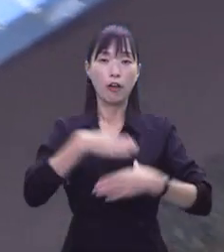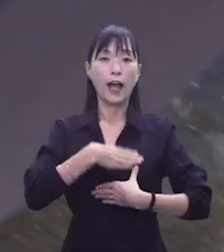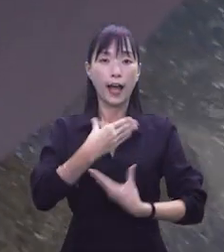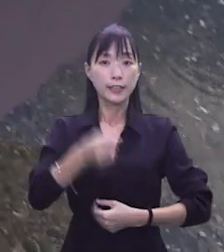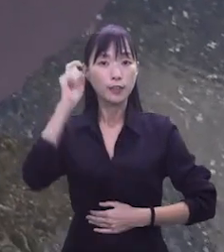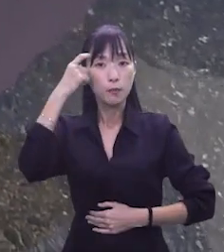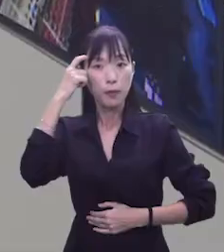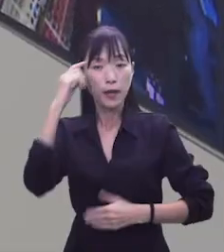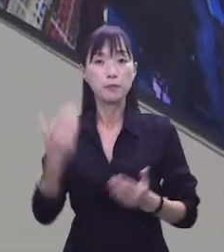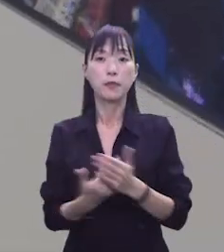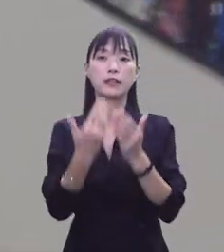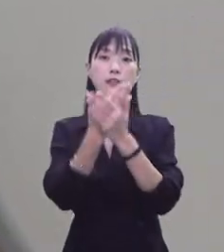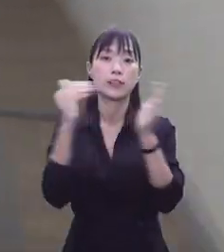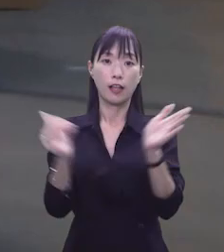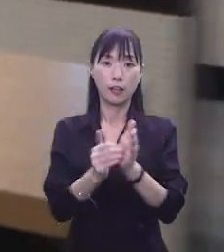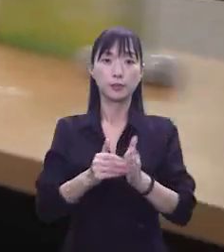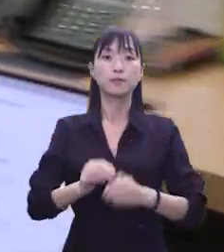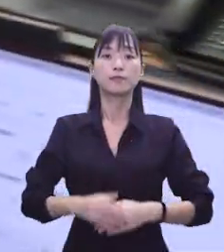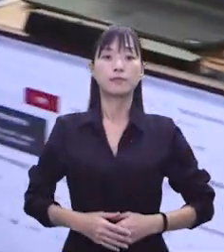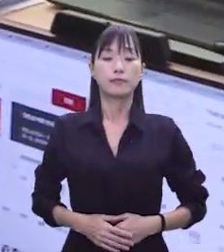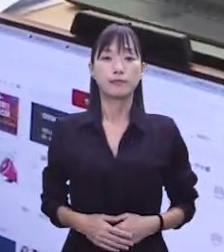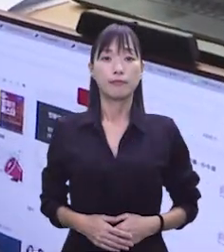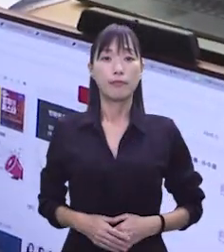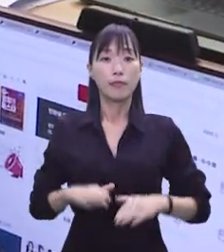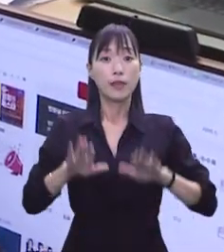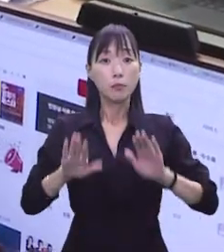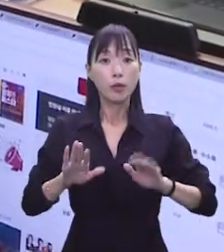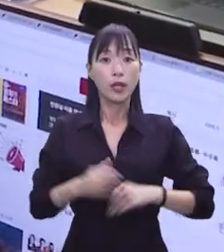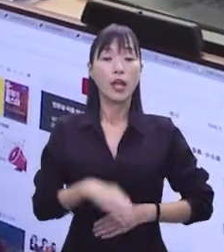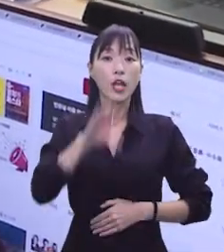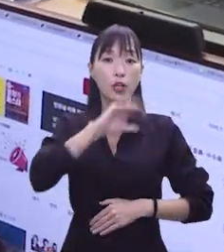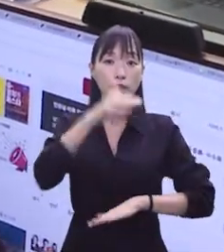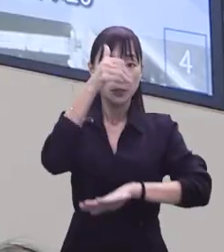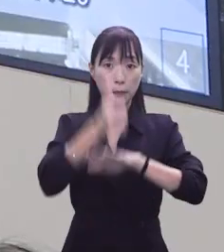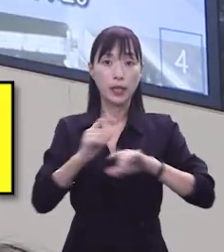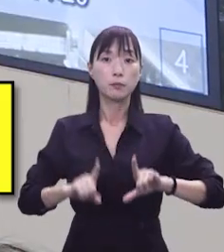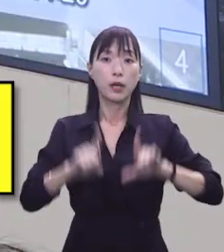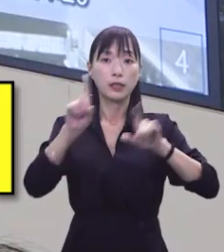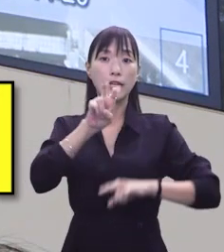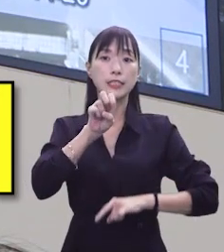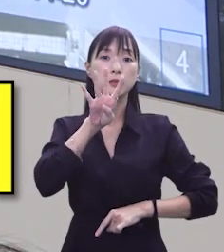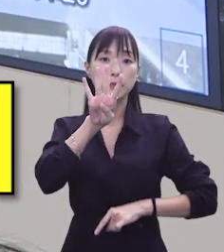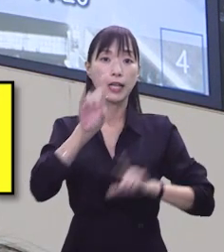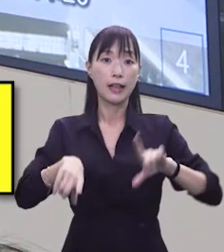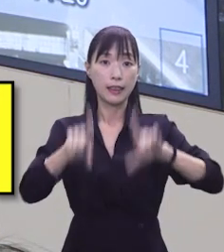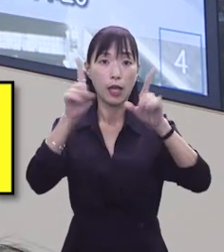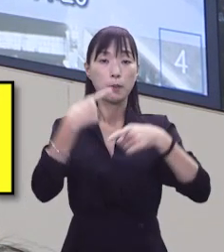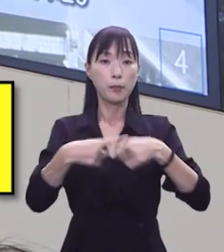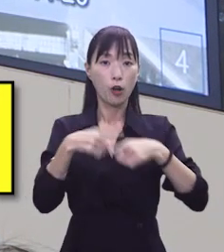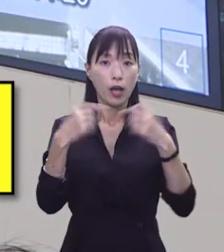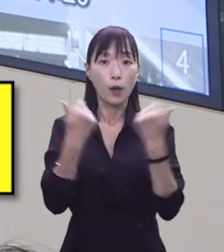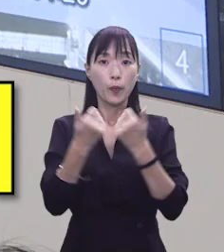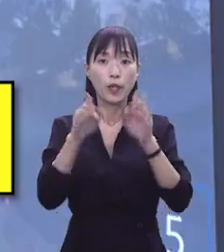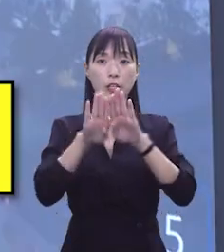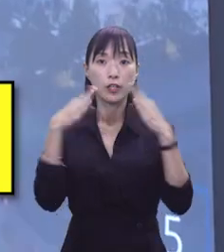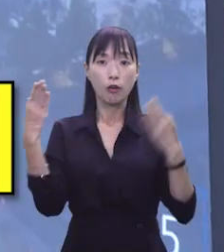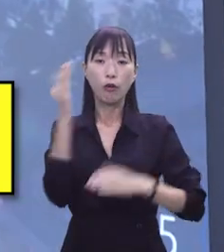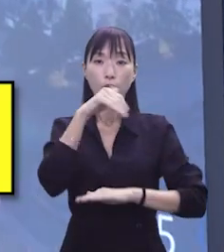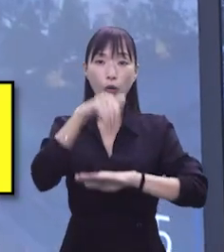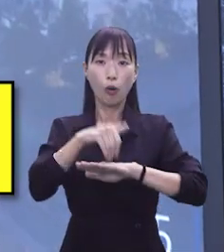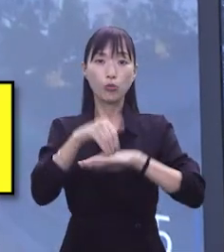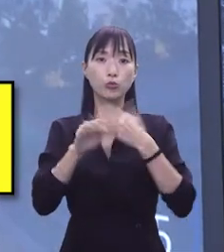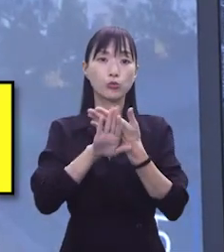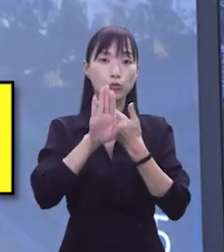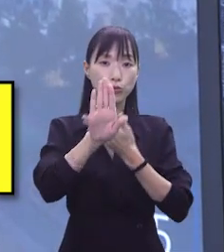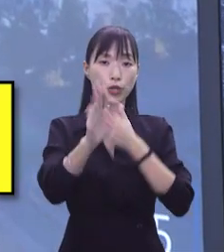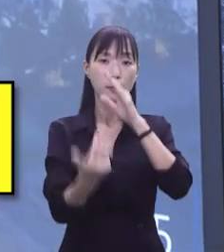고취시켰습니다. 이어 연습 마지막 날인 24일에는 강평을 열어 을지연습 시행 후 도출된